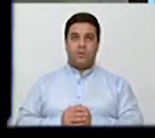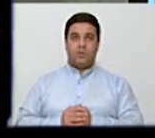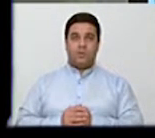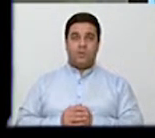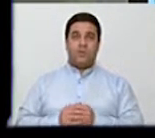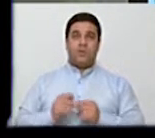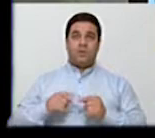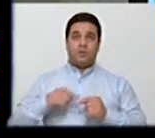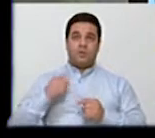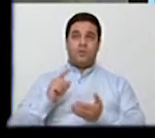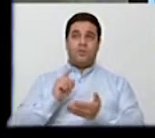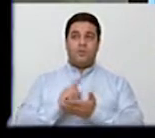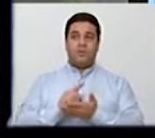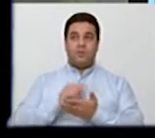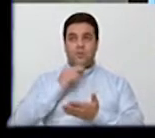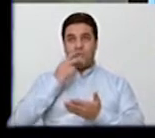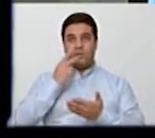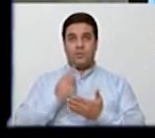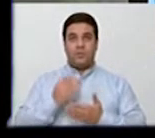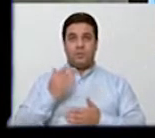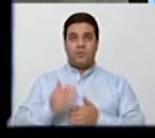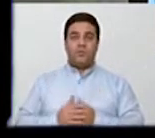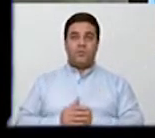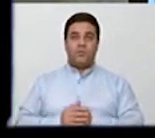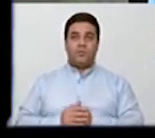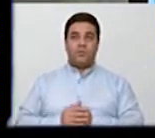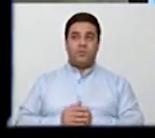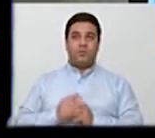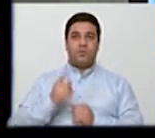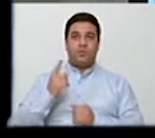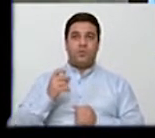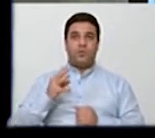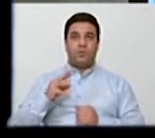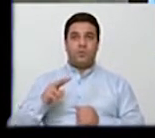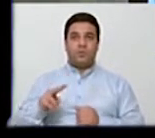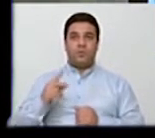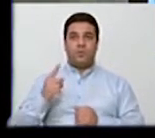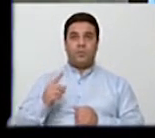Keyingi masalaga diqqatingizni qarating. 100 ml